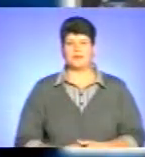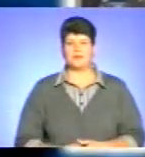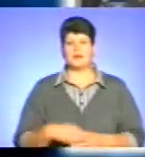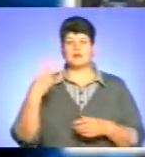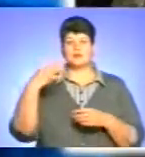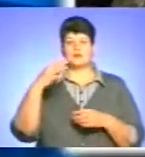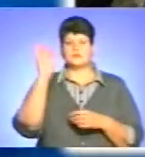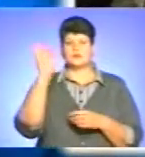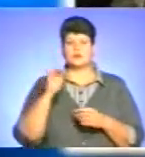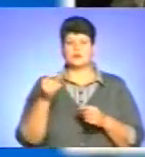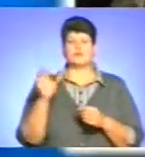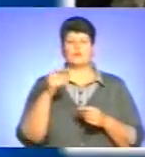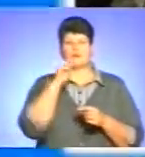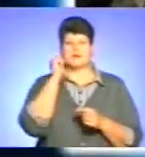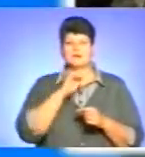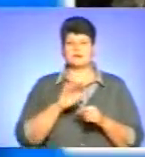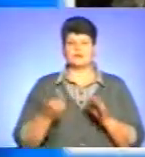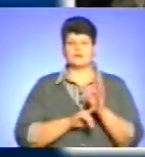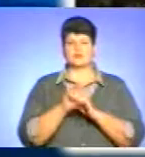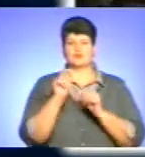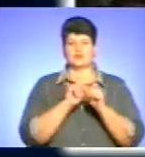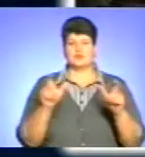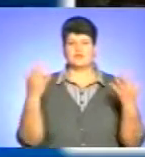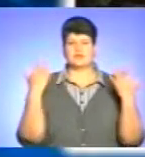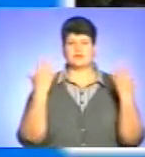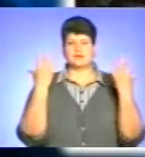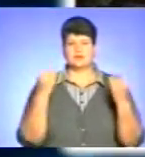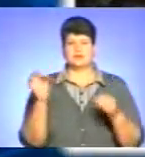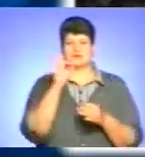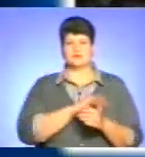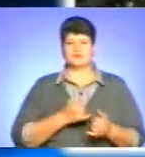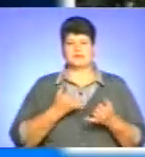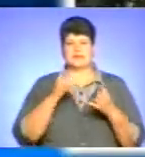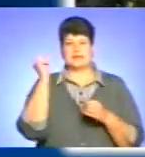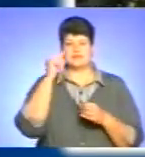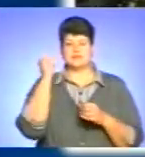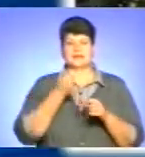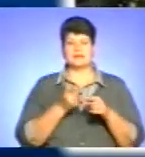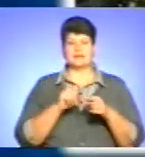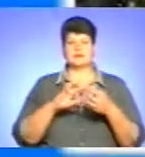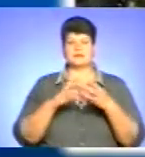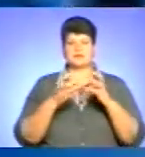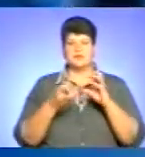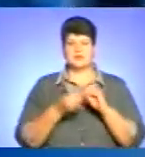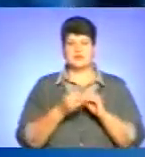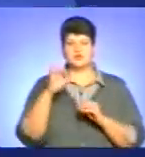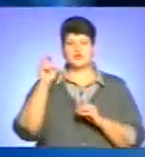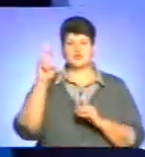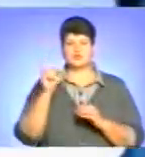40% українських учнів початкової школи вихідні використовує для навчання. Такий результат соціологічних досліджень.